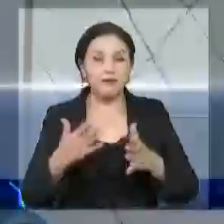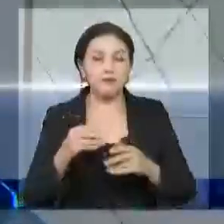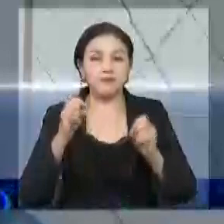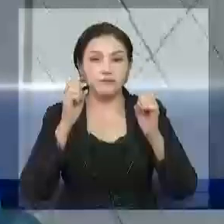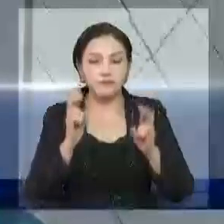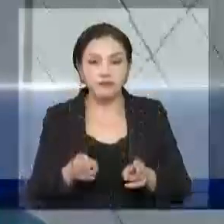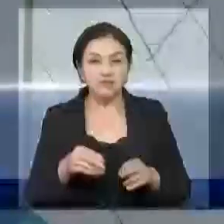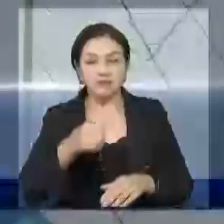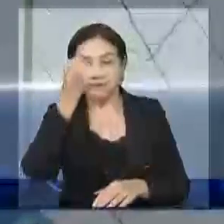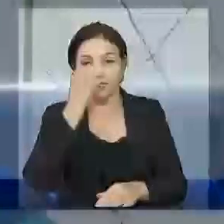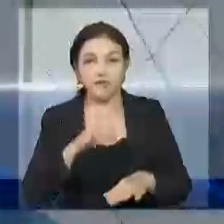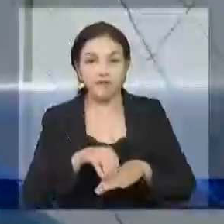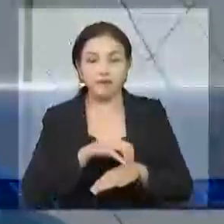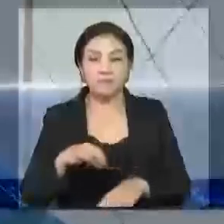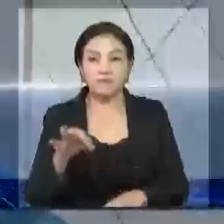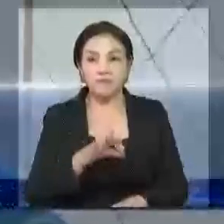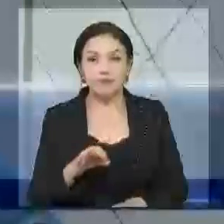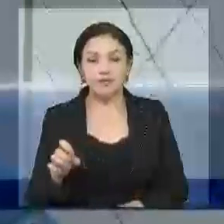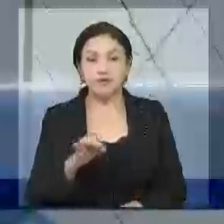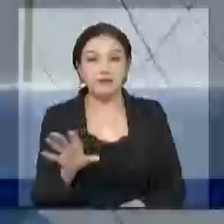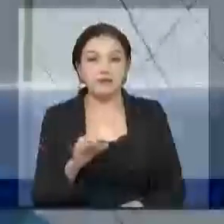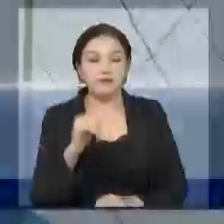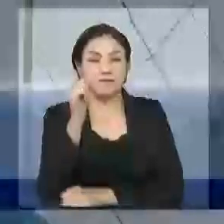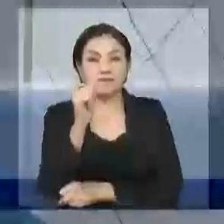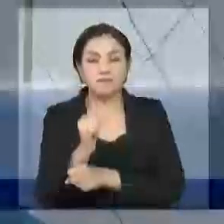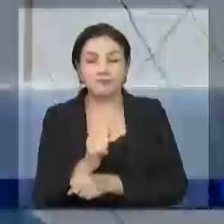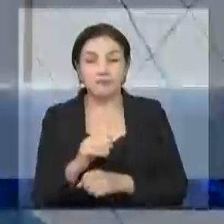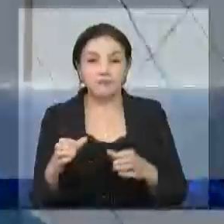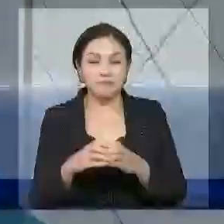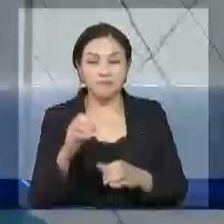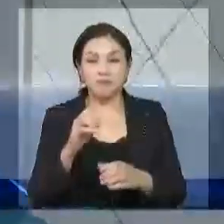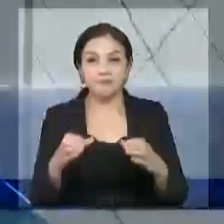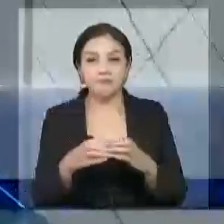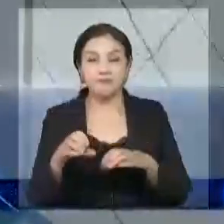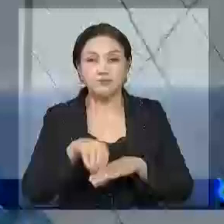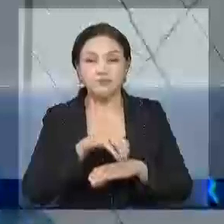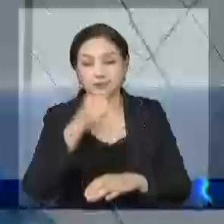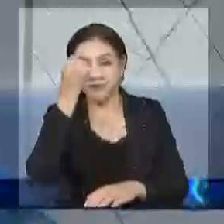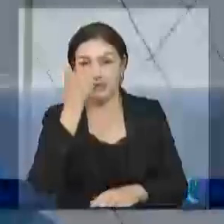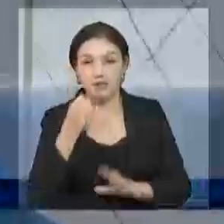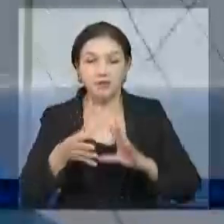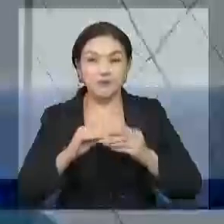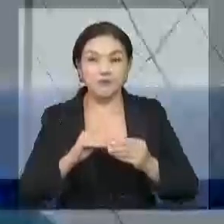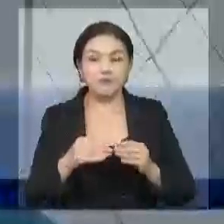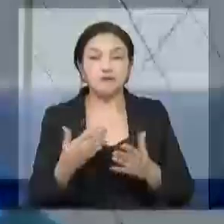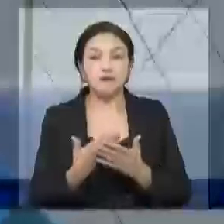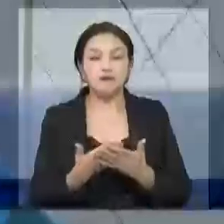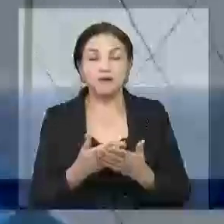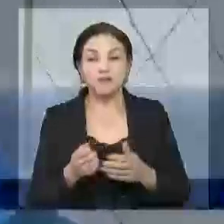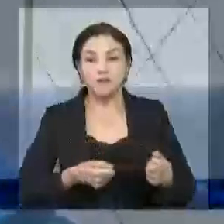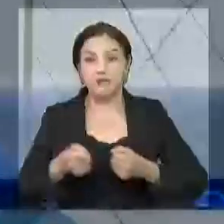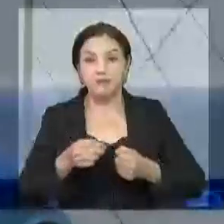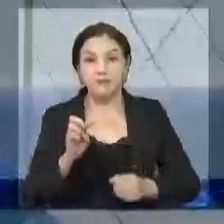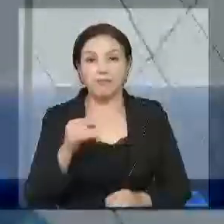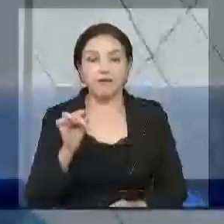беда. Спасибо акимам области и района и всем сотрудникам аппарата акима. И отдельная благодарность общественному объединению под